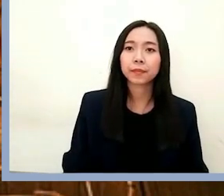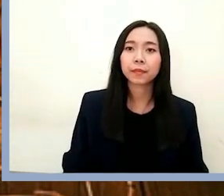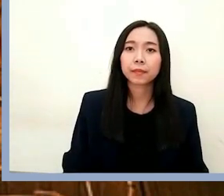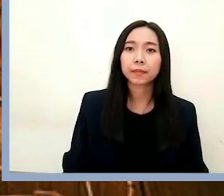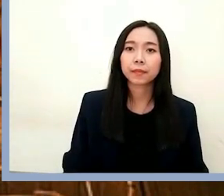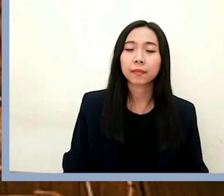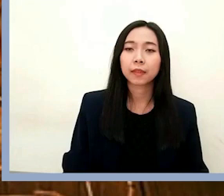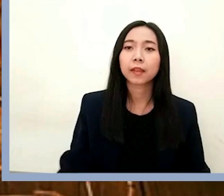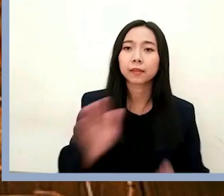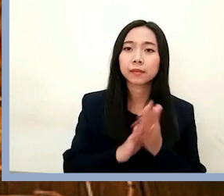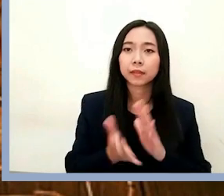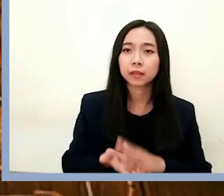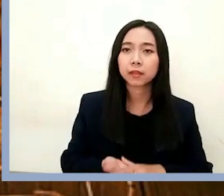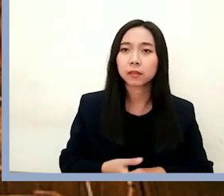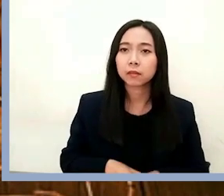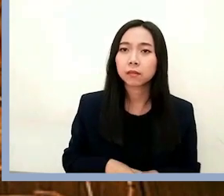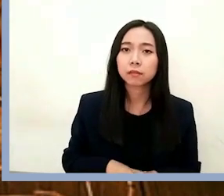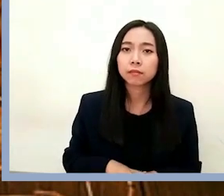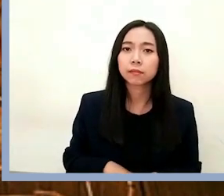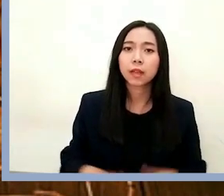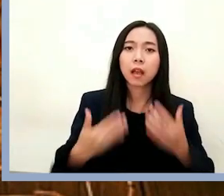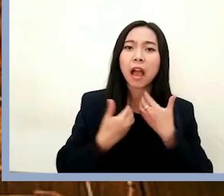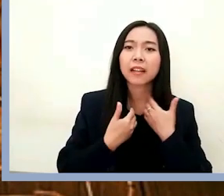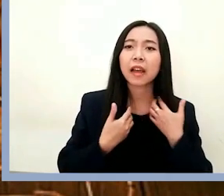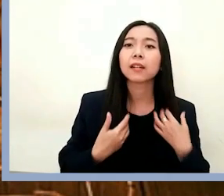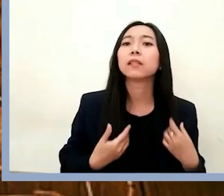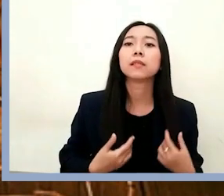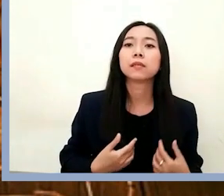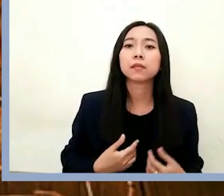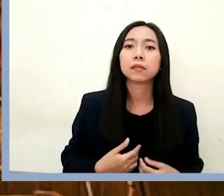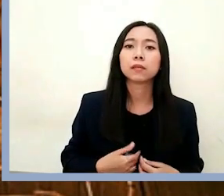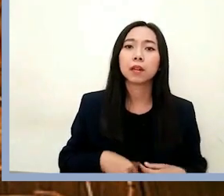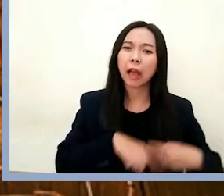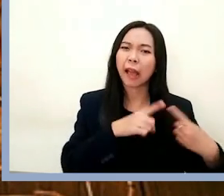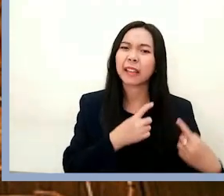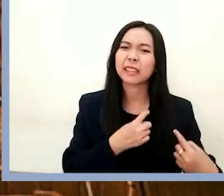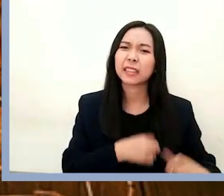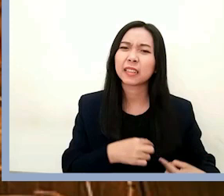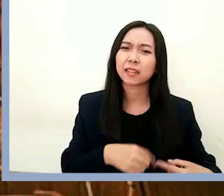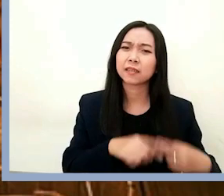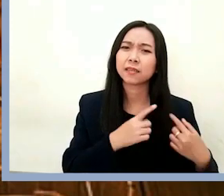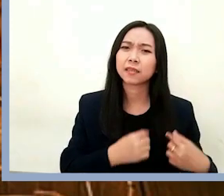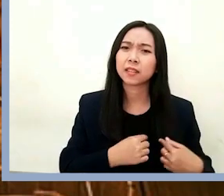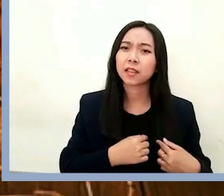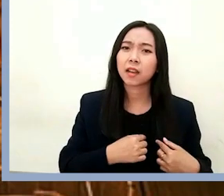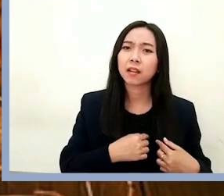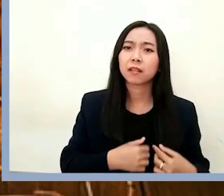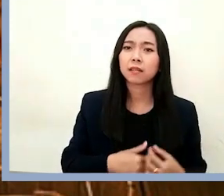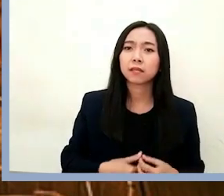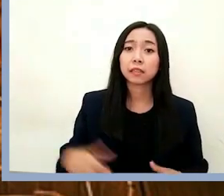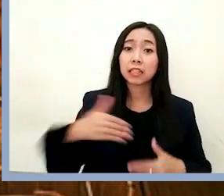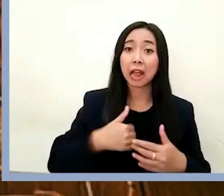personality jadi kepribadian yang terpecah sehingga di dalam diri mereka itu